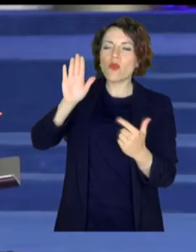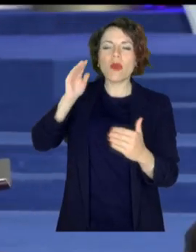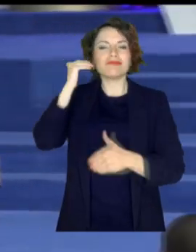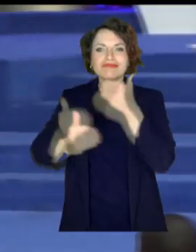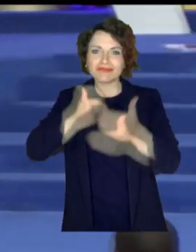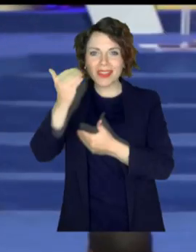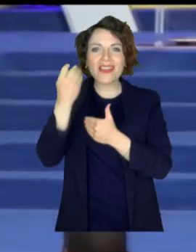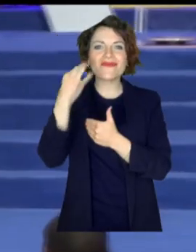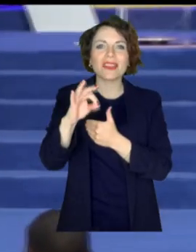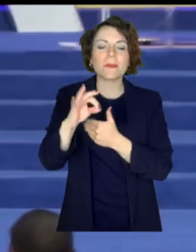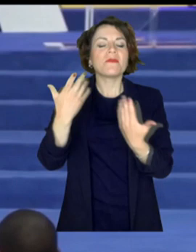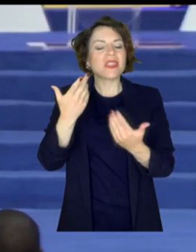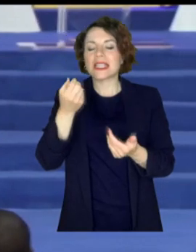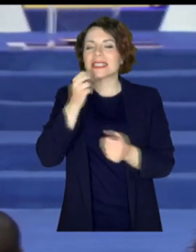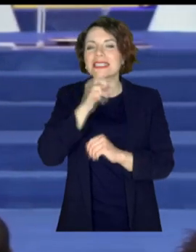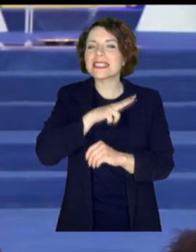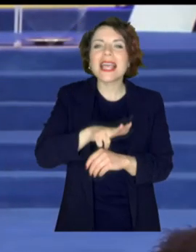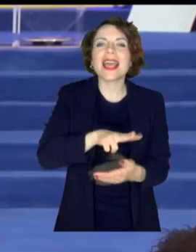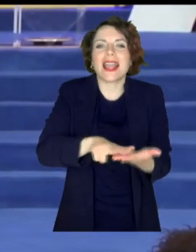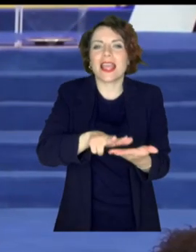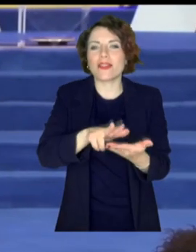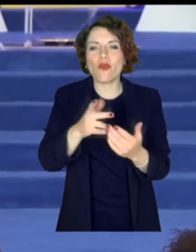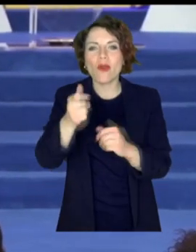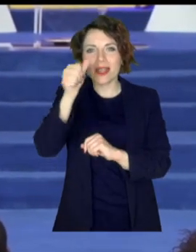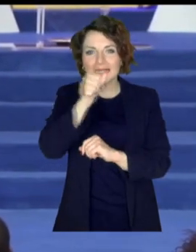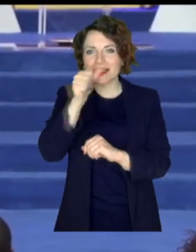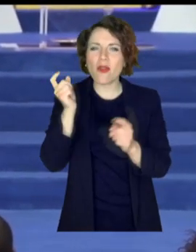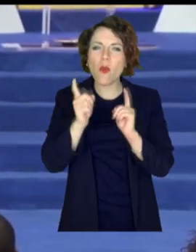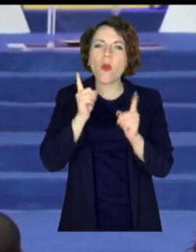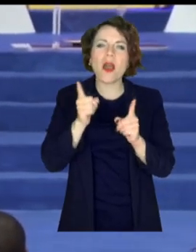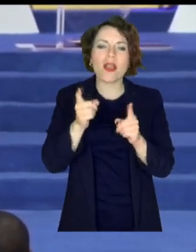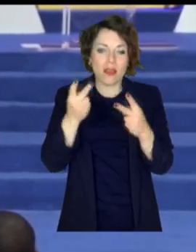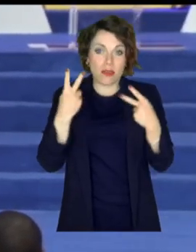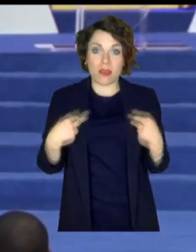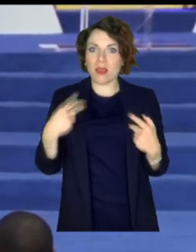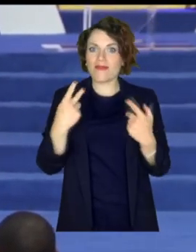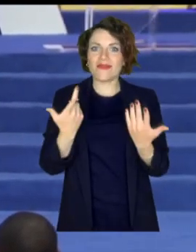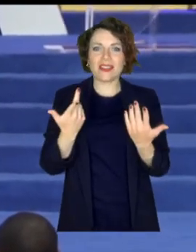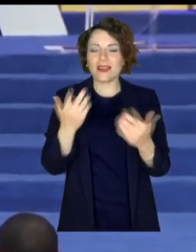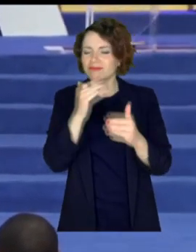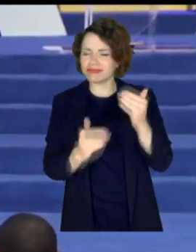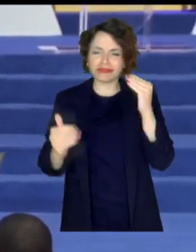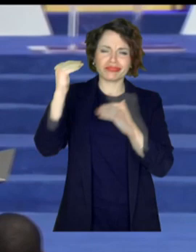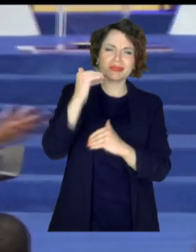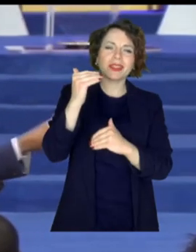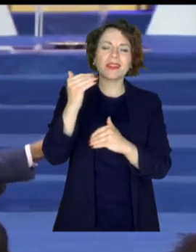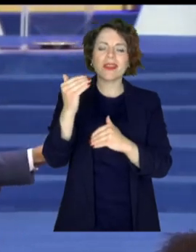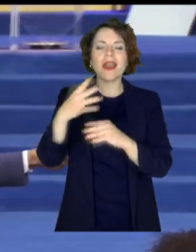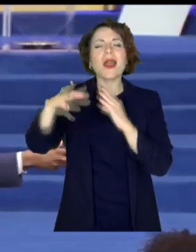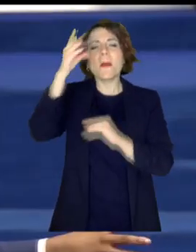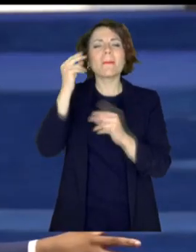il segreto del vero cristiano è imparare a vivere questa vita soprannaturale nella quale è